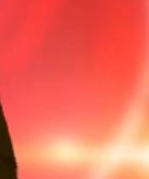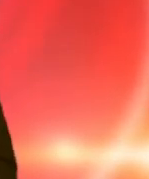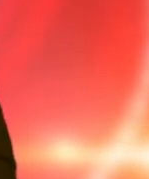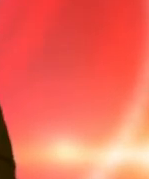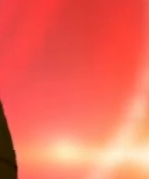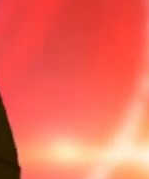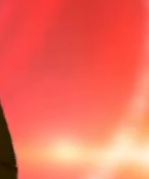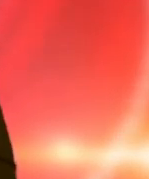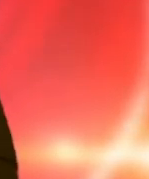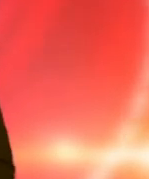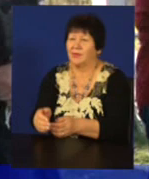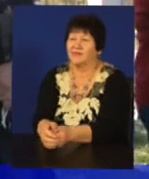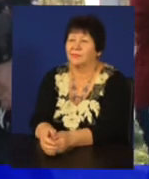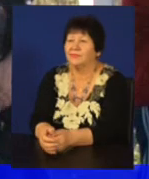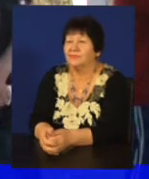ce urmează.